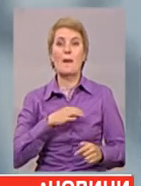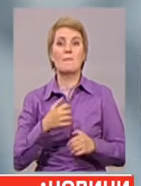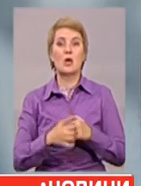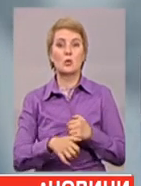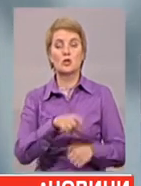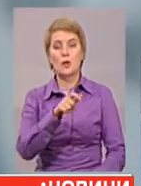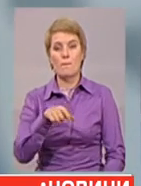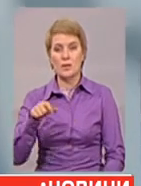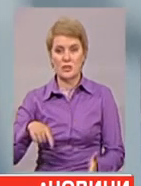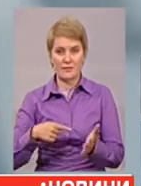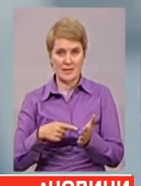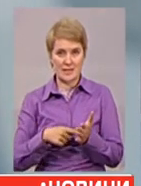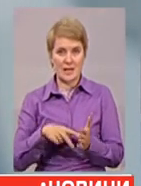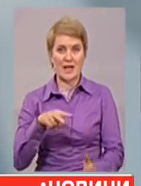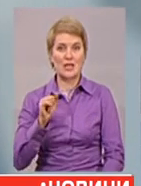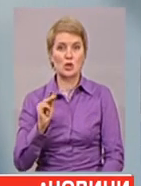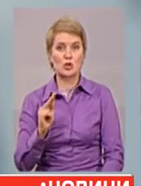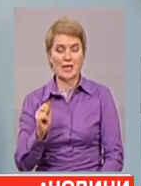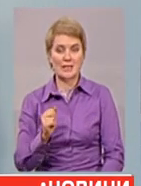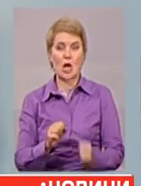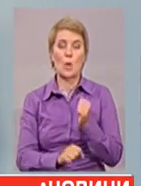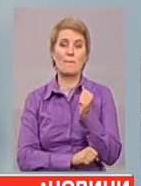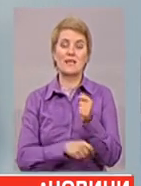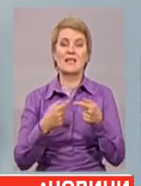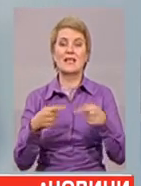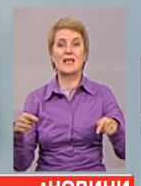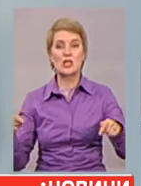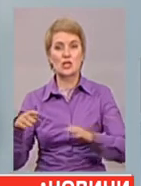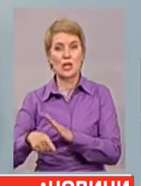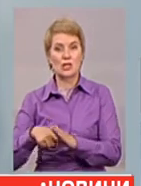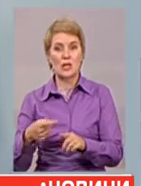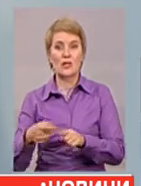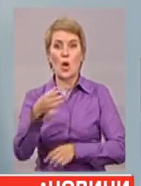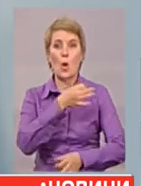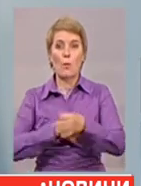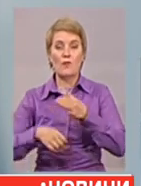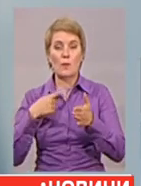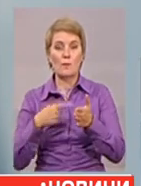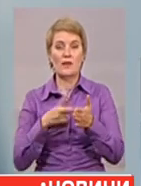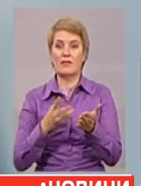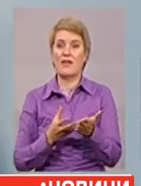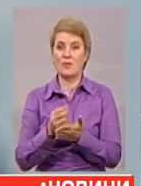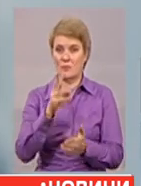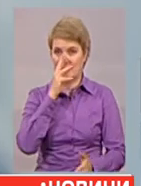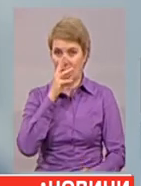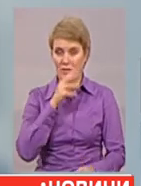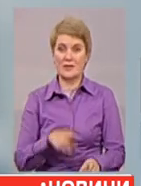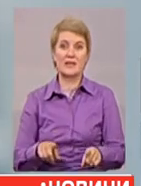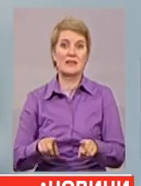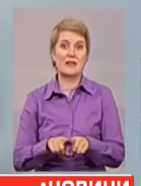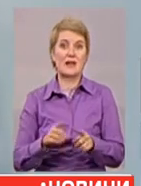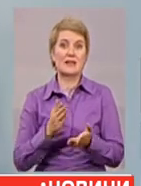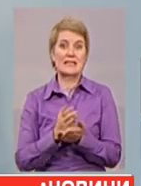жителів міста Лисичанська, робітників з інших шахт, які обговорюють питання про невиплату зарплати, яка склалася ще